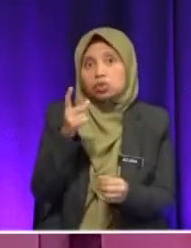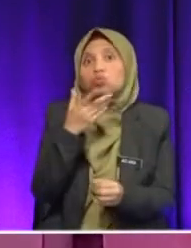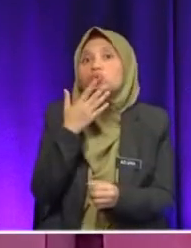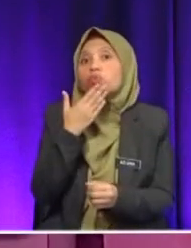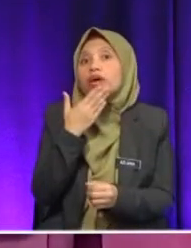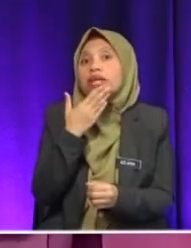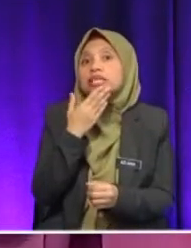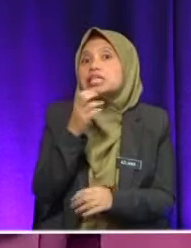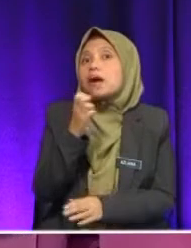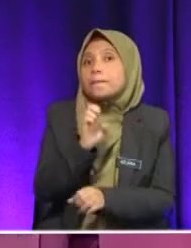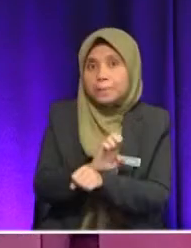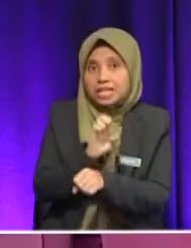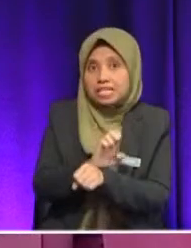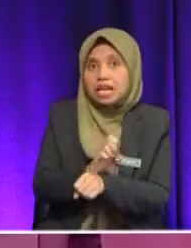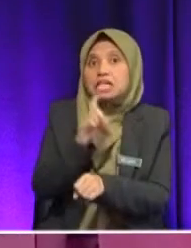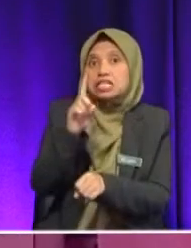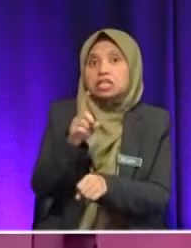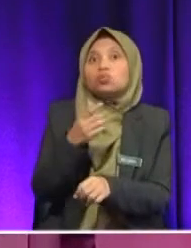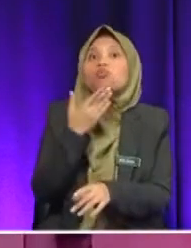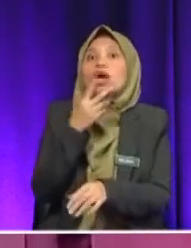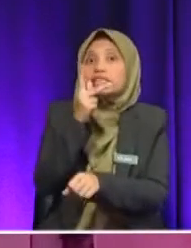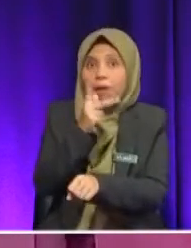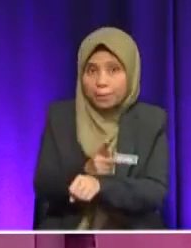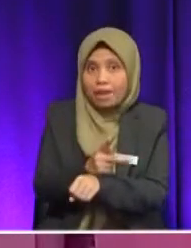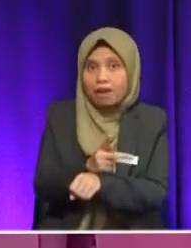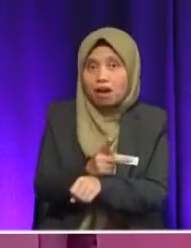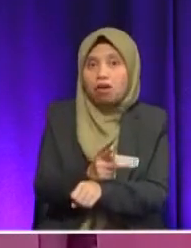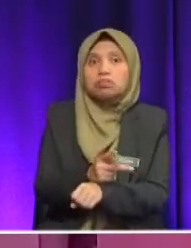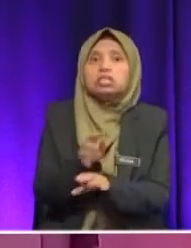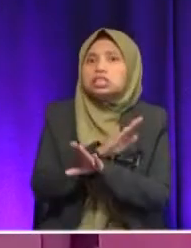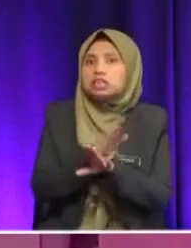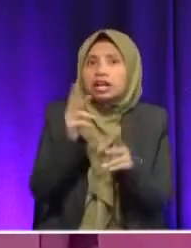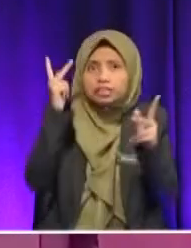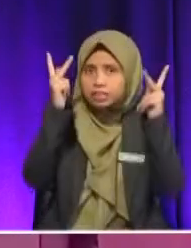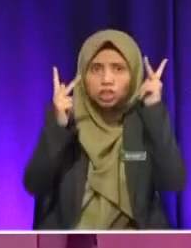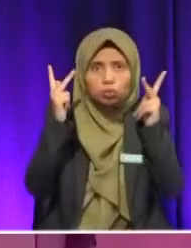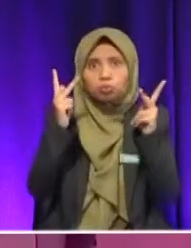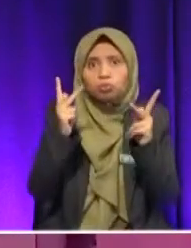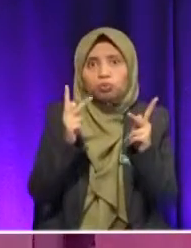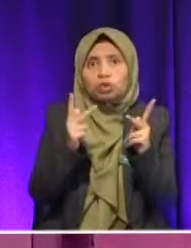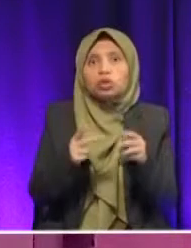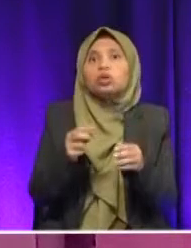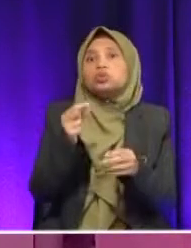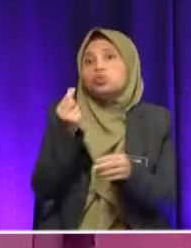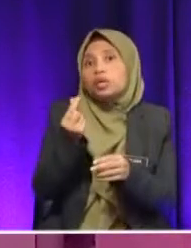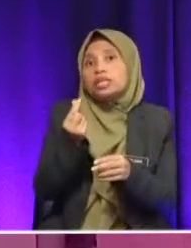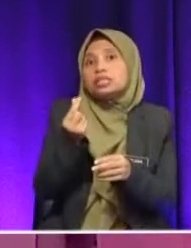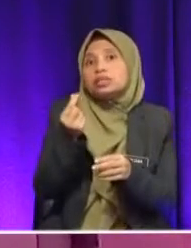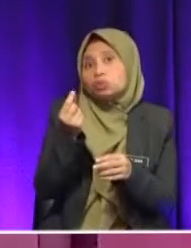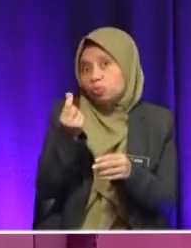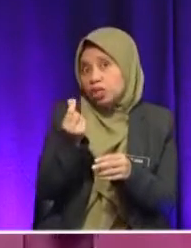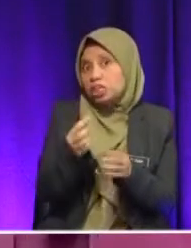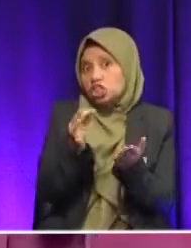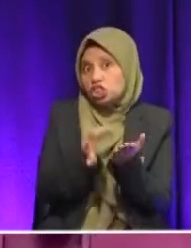berwarna keemasan D1 saja univera macam tuh ya jangan-jangan keliru yang penting duit syiling Dul blushit